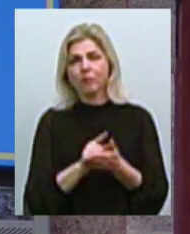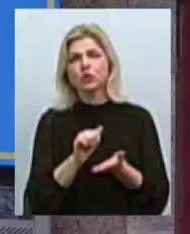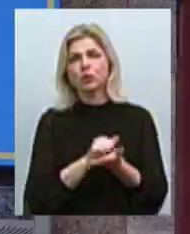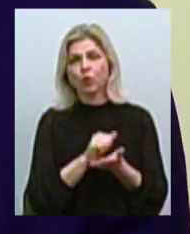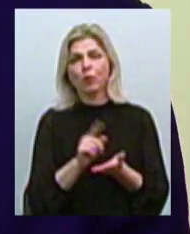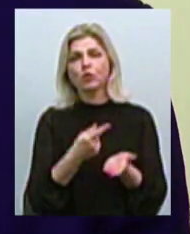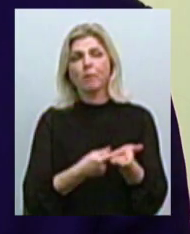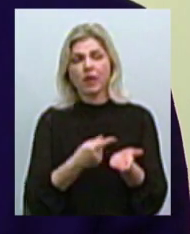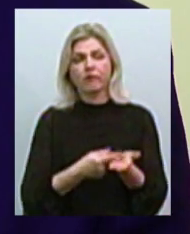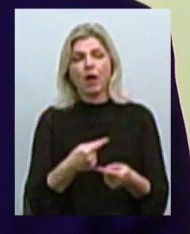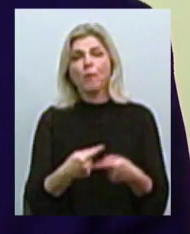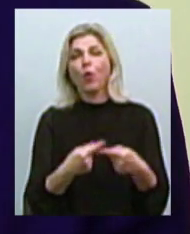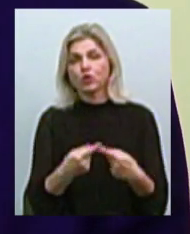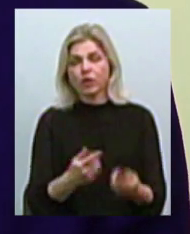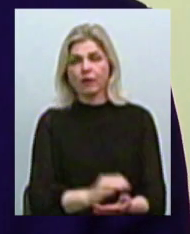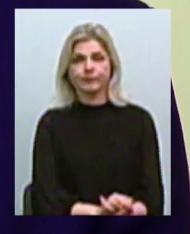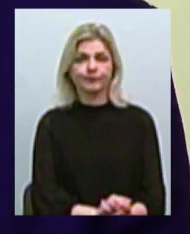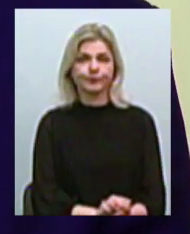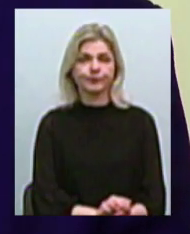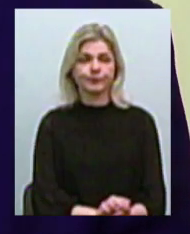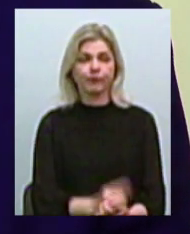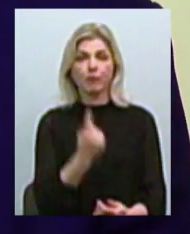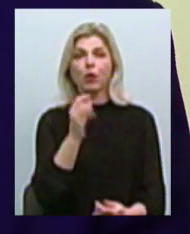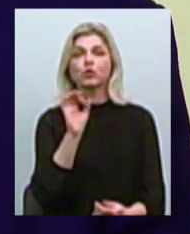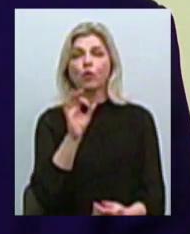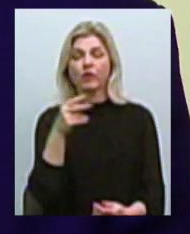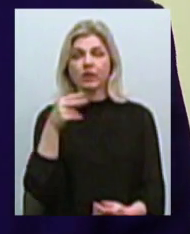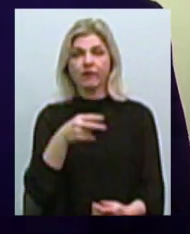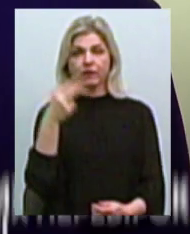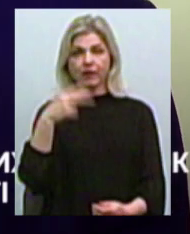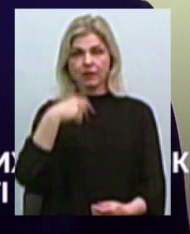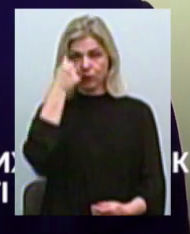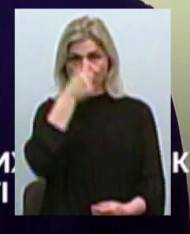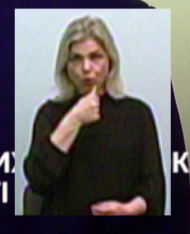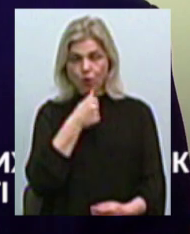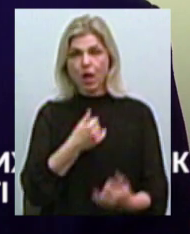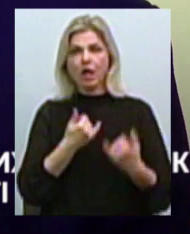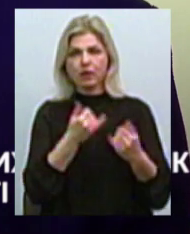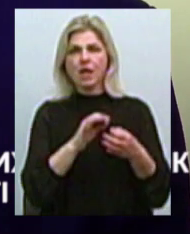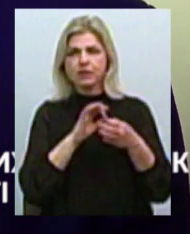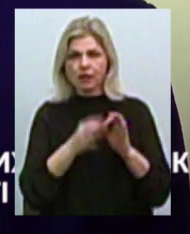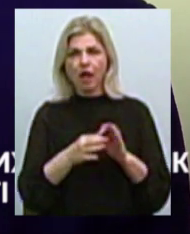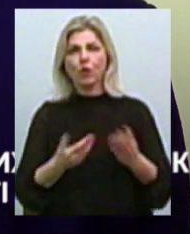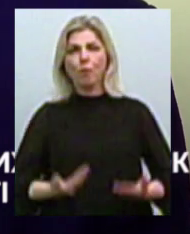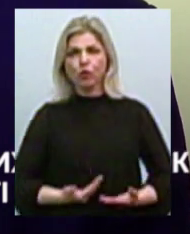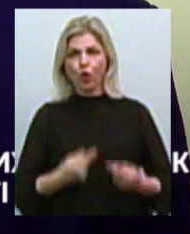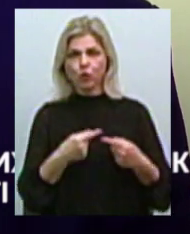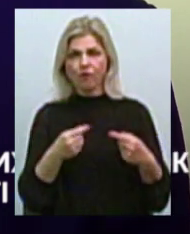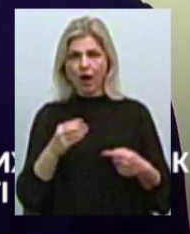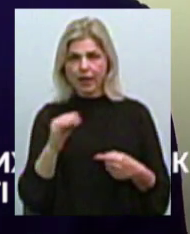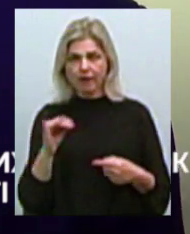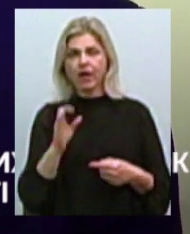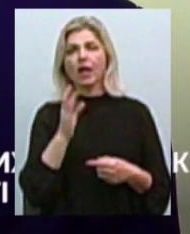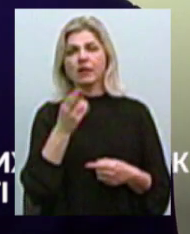підтверджують походження, говорить Сергій Дмитрик. З 1 жовтня 2020 року для складних побутових товарів, для